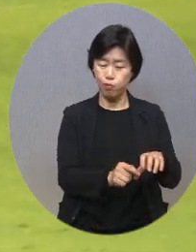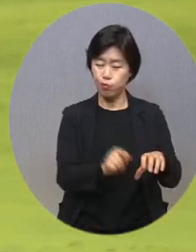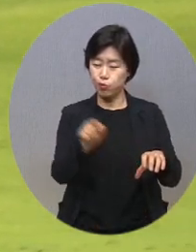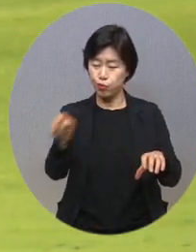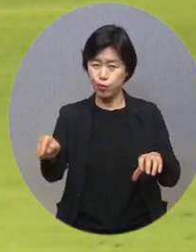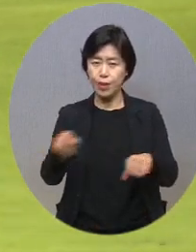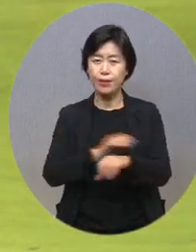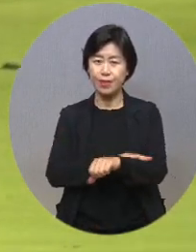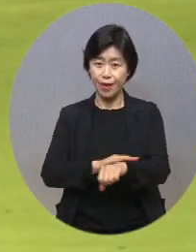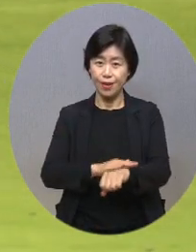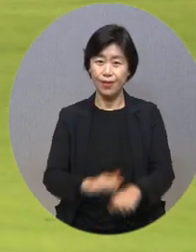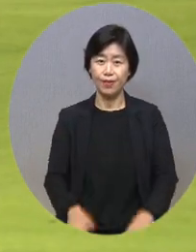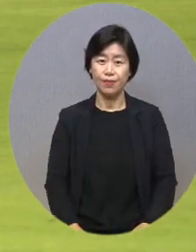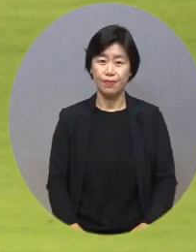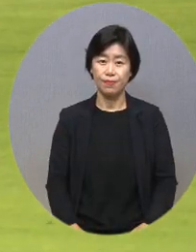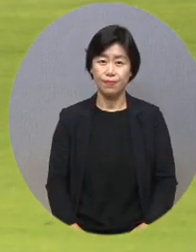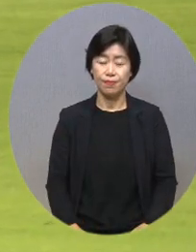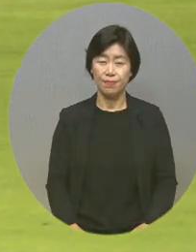잘 나왔어.